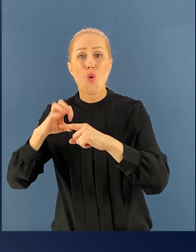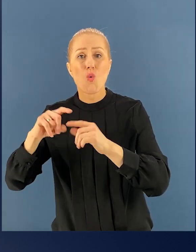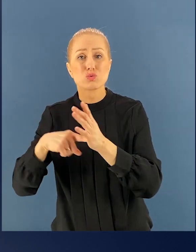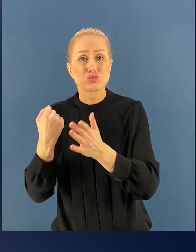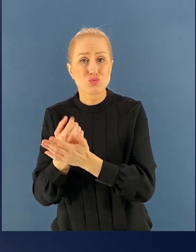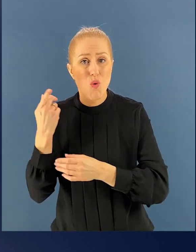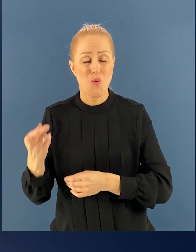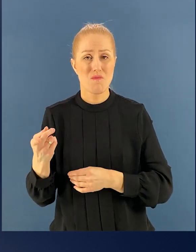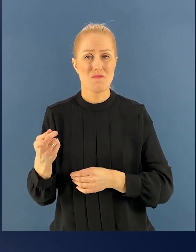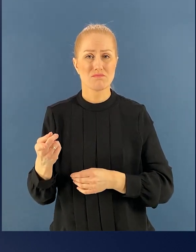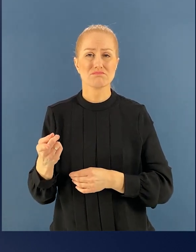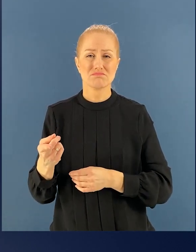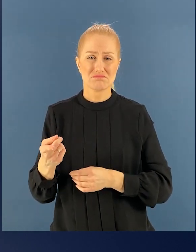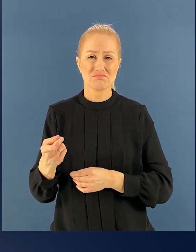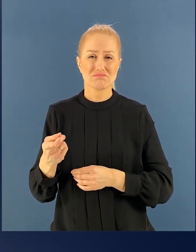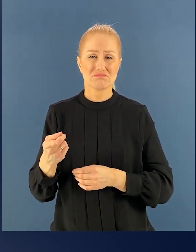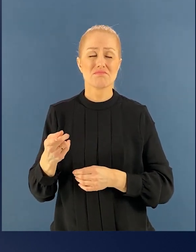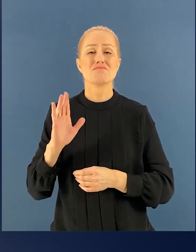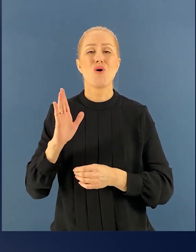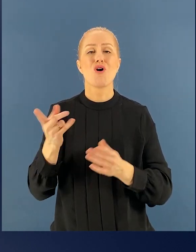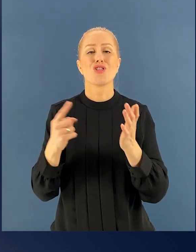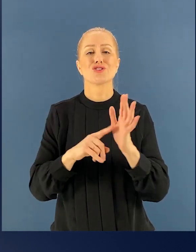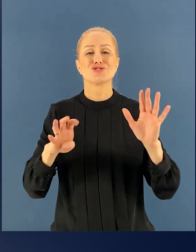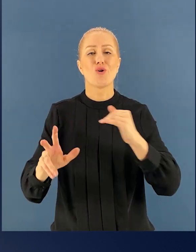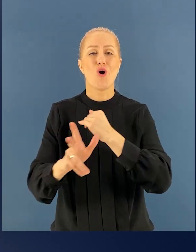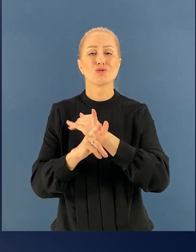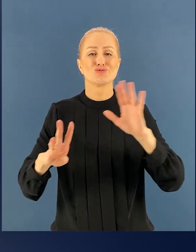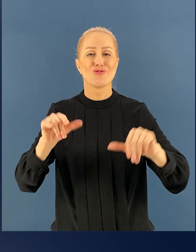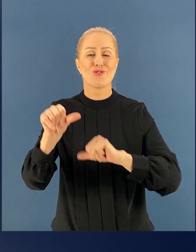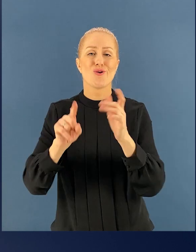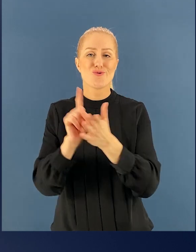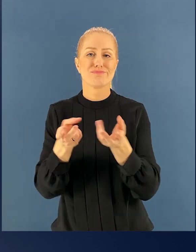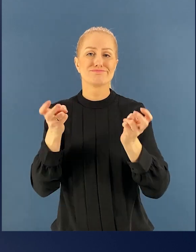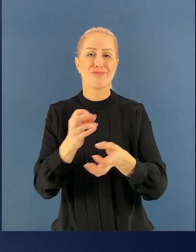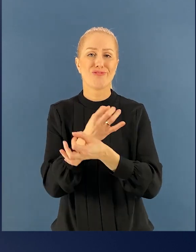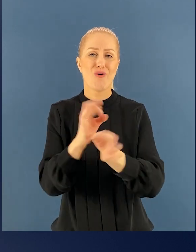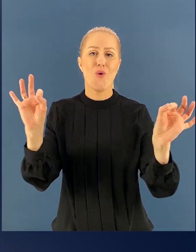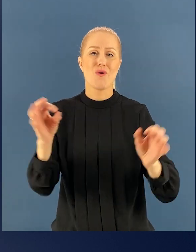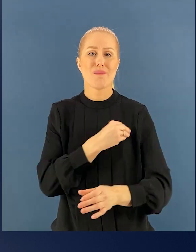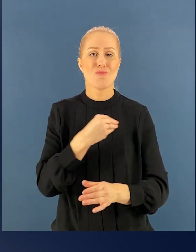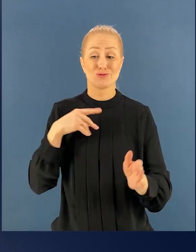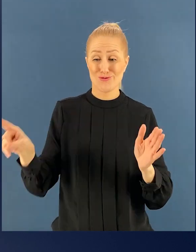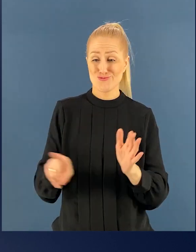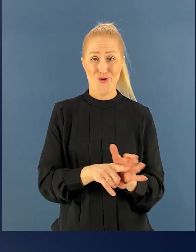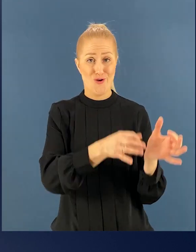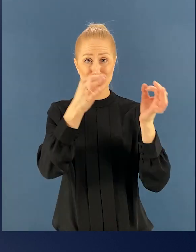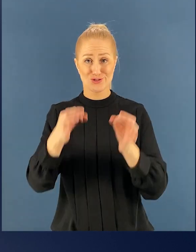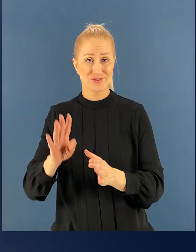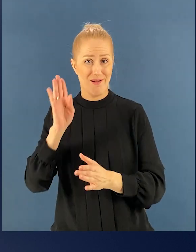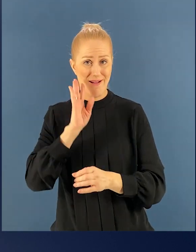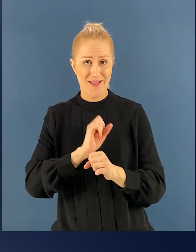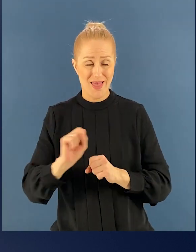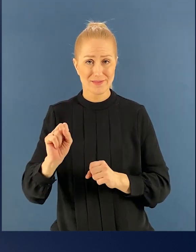powstała w 89 roku wolna Polska, którą mamy do dzisiaj. I kiedy myślimy o wszystkich tych, którzy